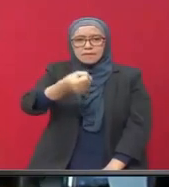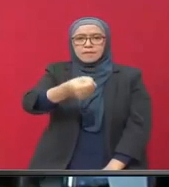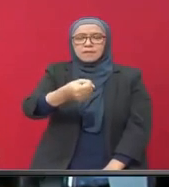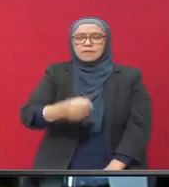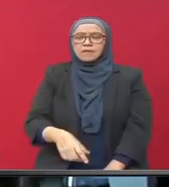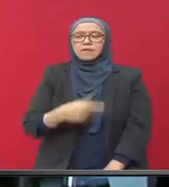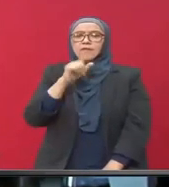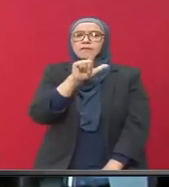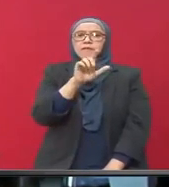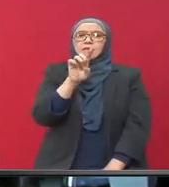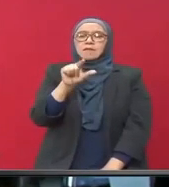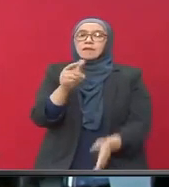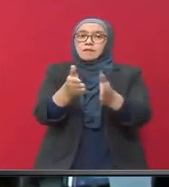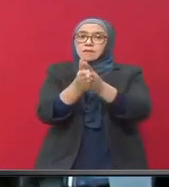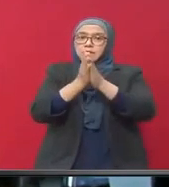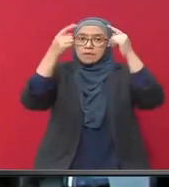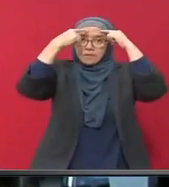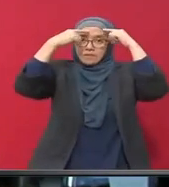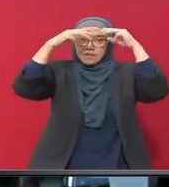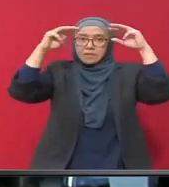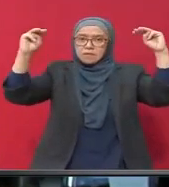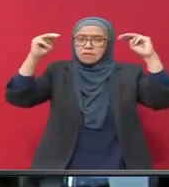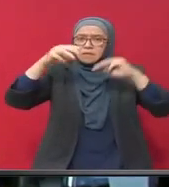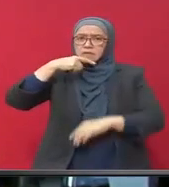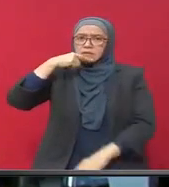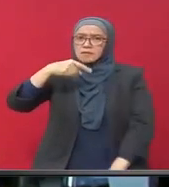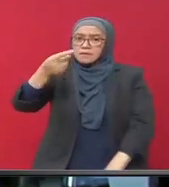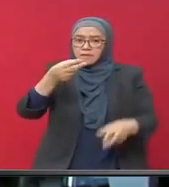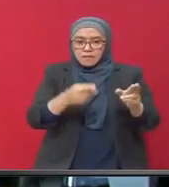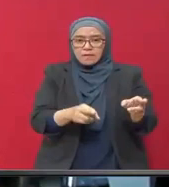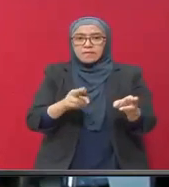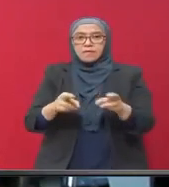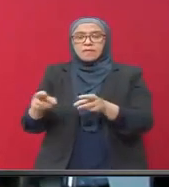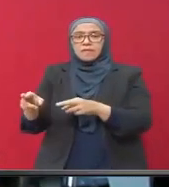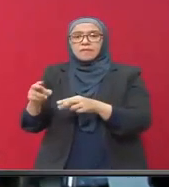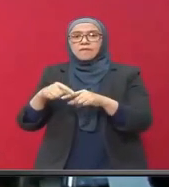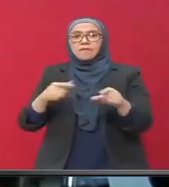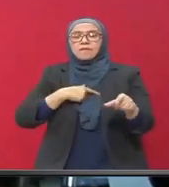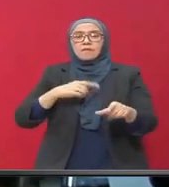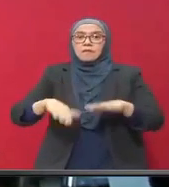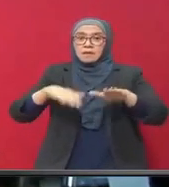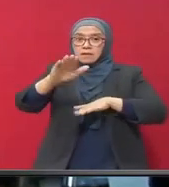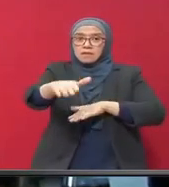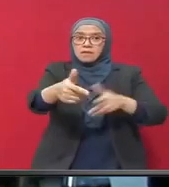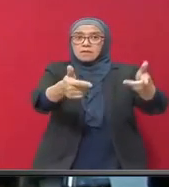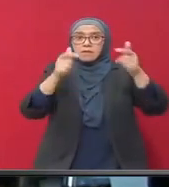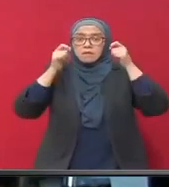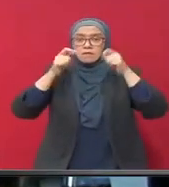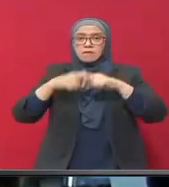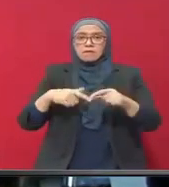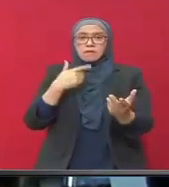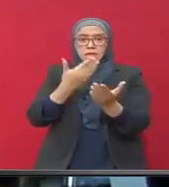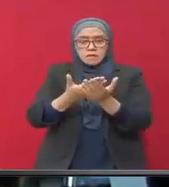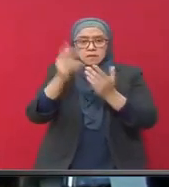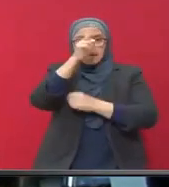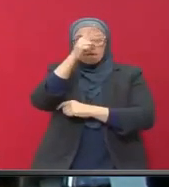Hai Ledang meminta Perdana Menteri untuk menyatakan perancangan langkah segera dan efektif kerajaan